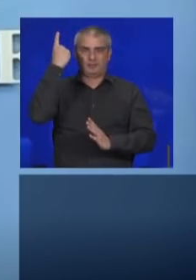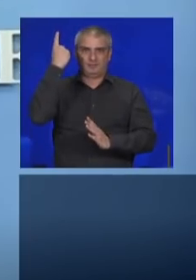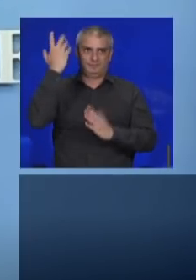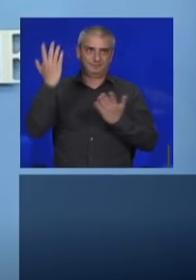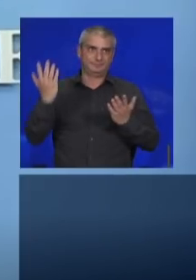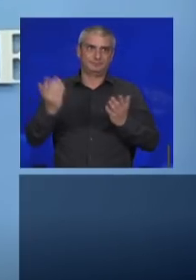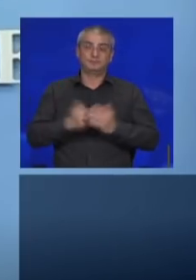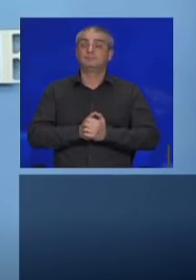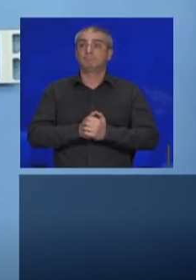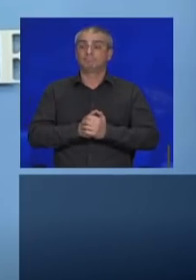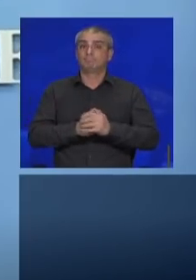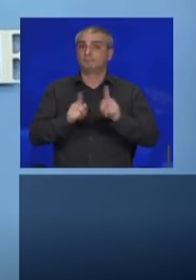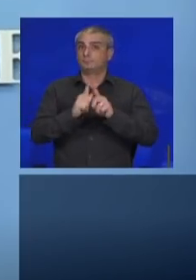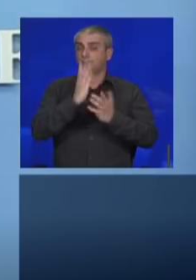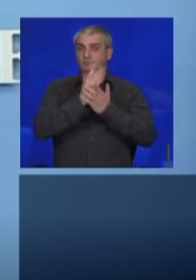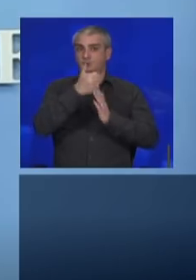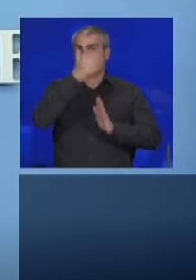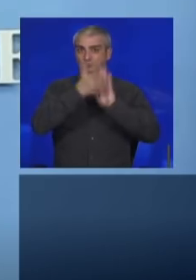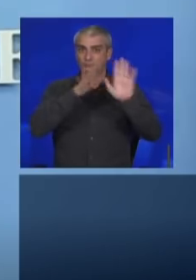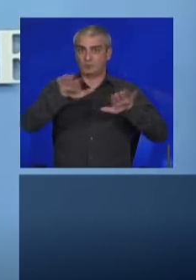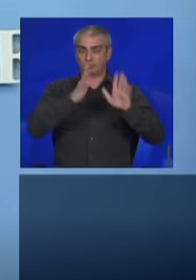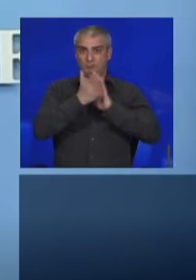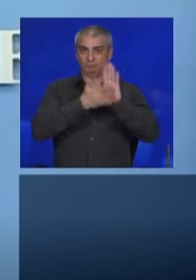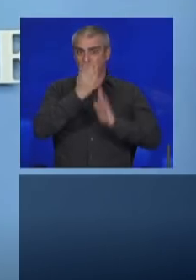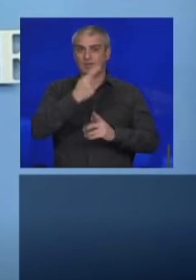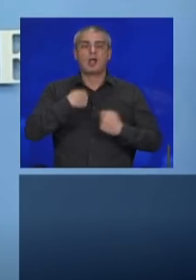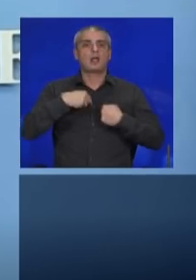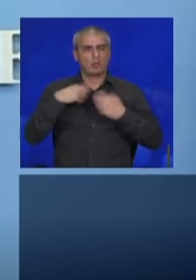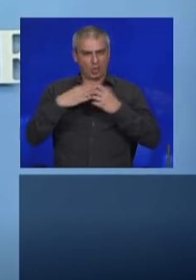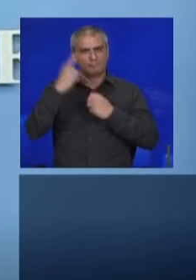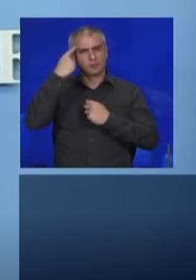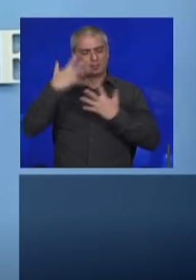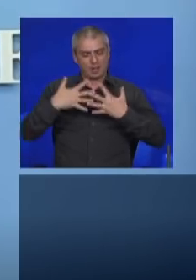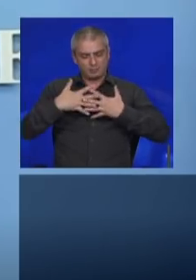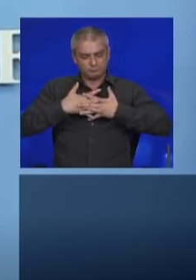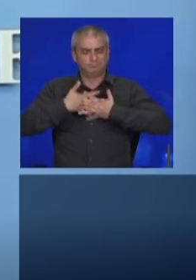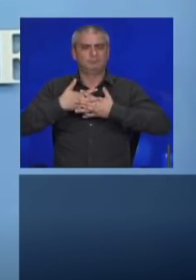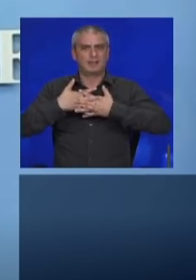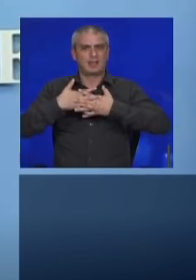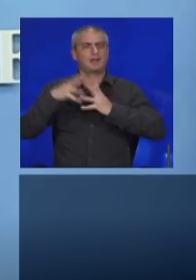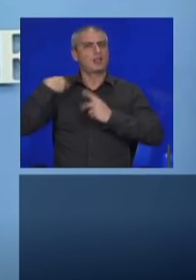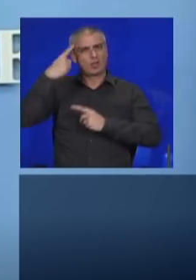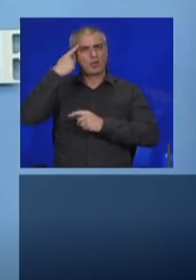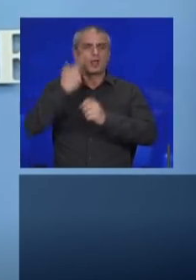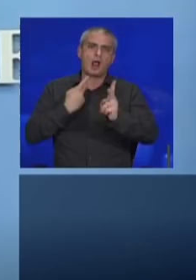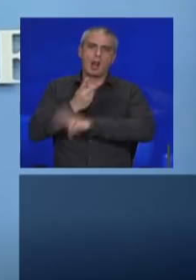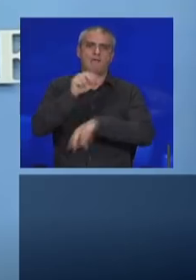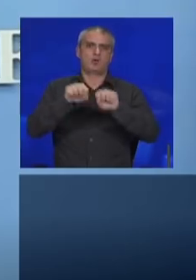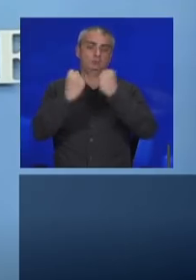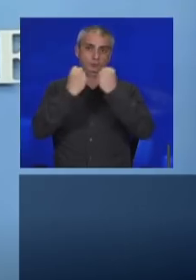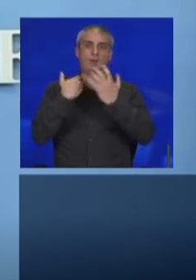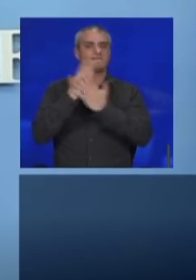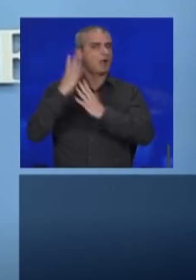וכפי שאמר ראש הממשלה, אנחנו עם שיודע להתאחד, יודע לעבור משברים, ועברנו משברים